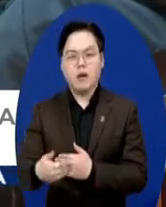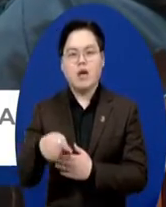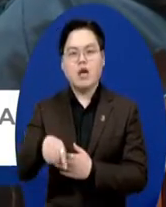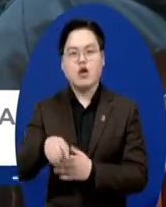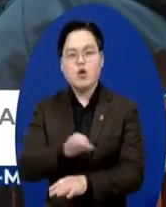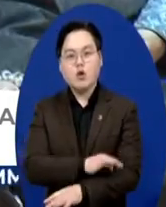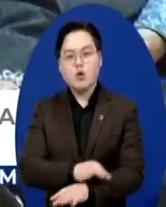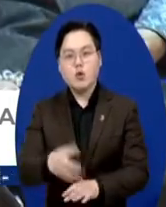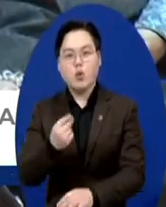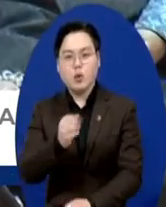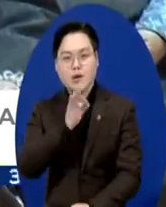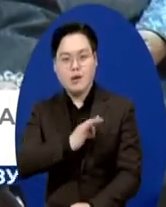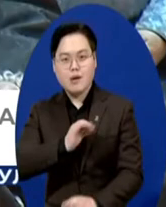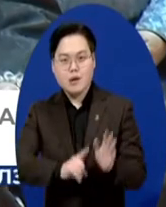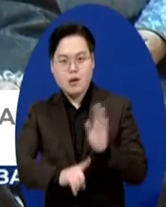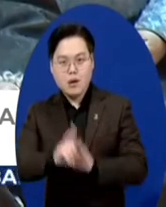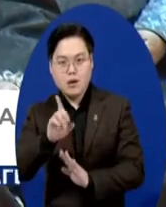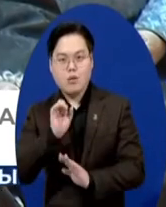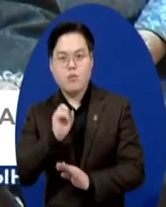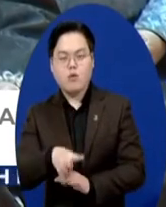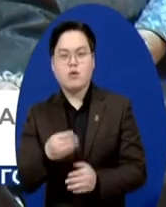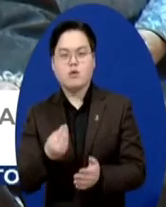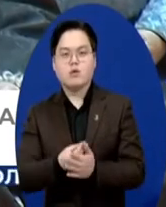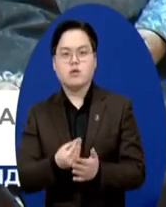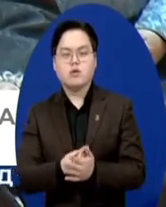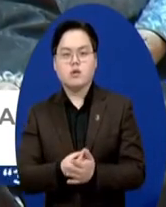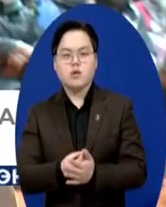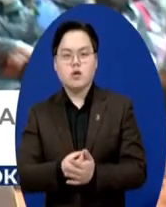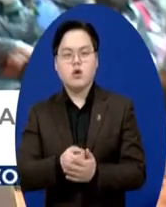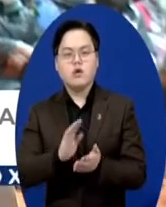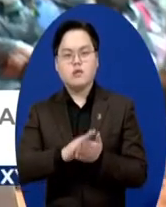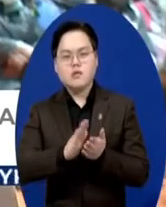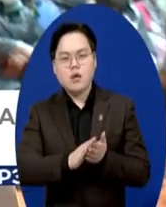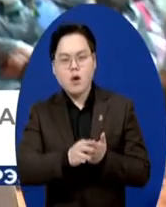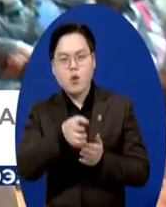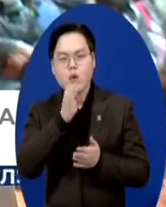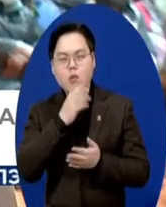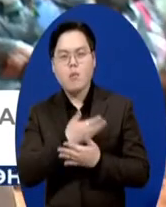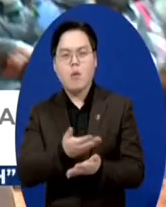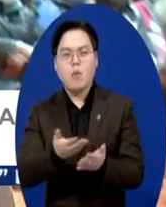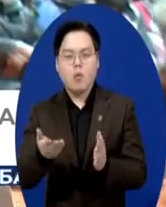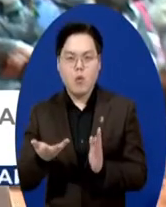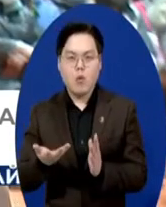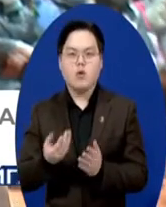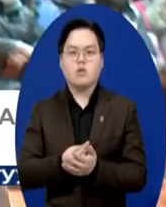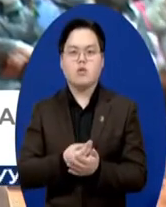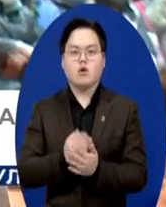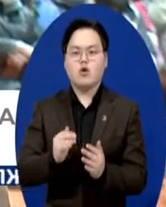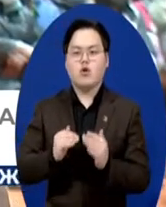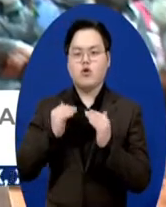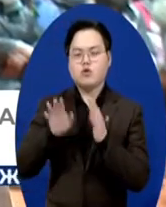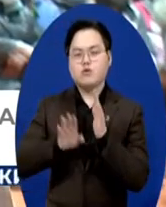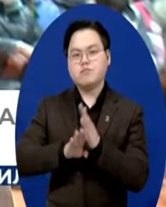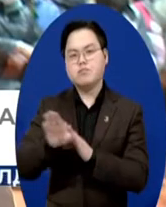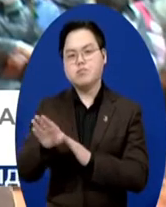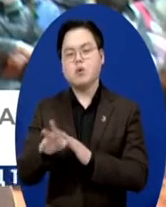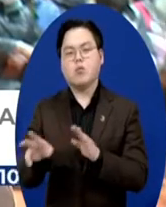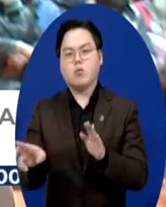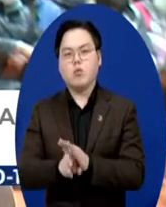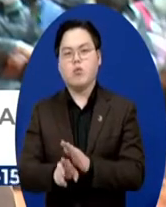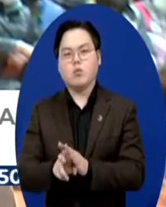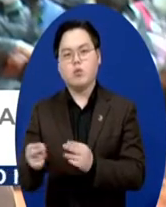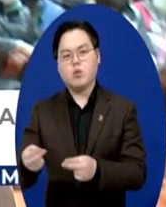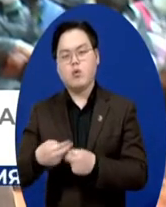хэрэгжээд ашиглалтанд орчих юм бол төрөгчүүдийн хувьд бас ундны цэвэр усаар хангах цаашлаад бас хөгжил төвшөлд илүү ойртох